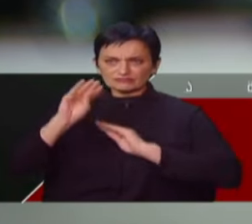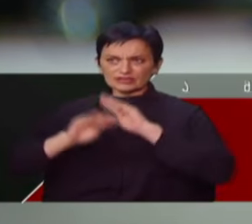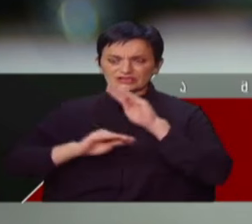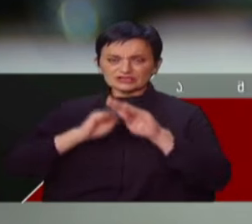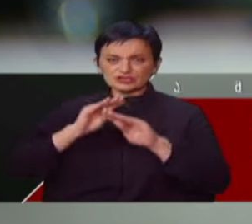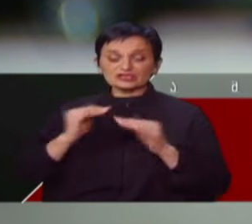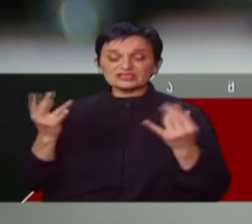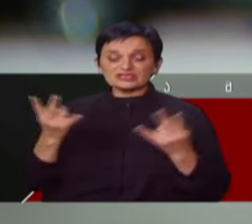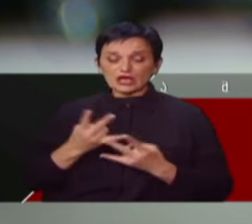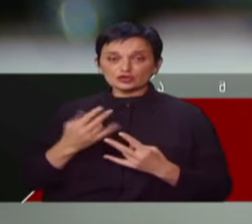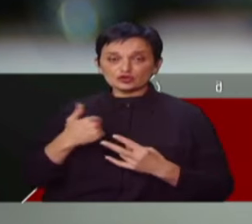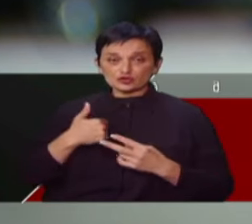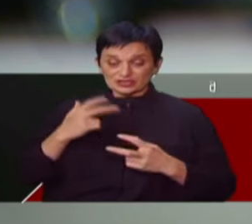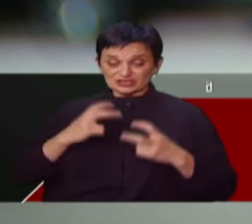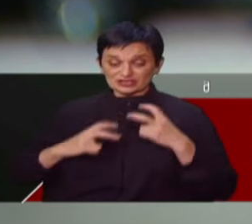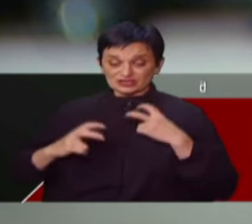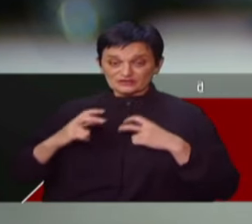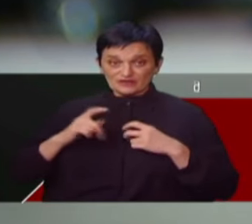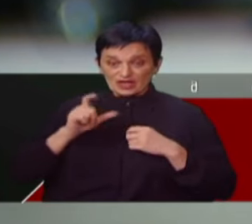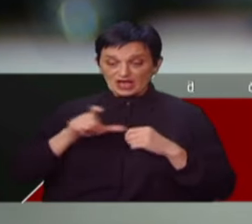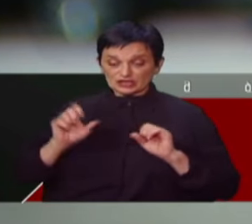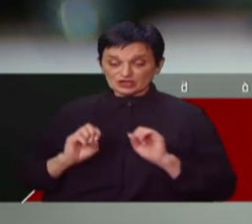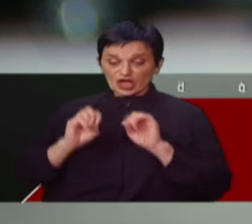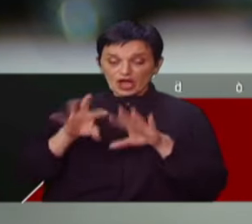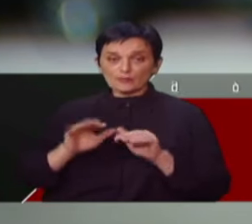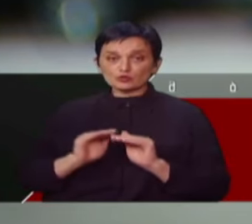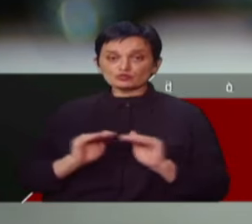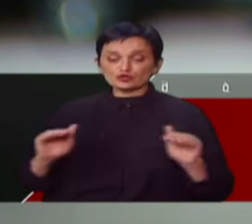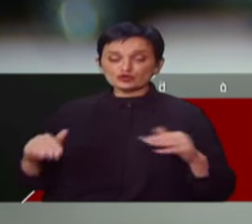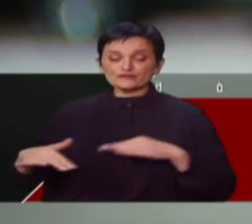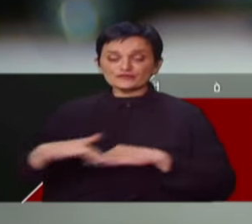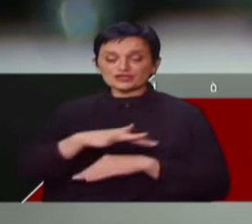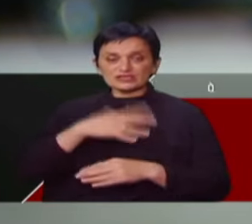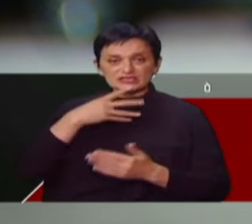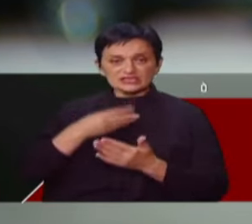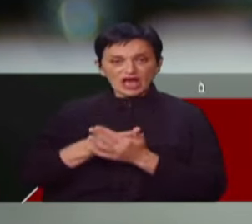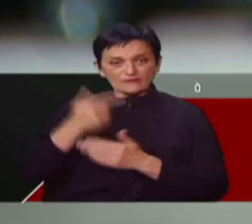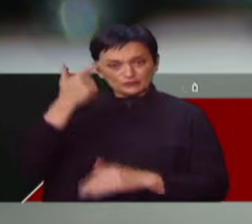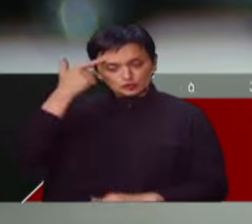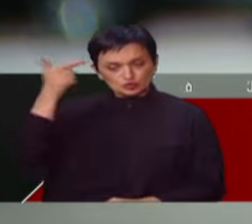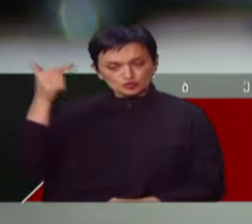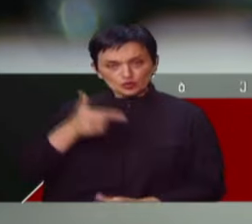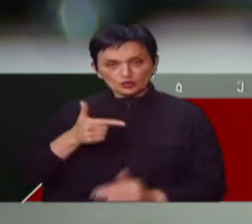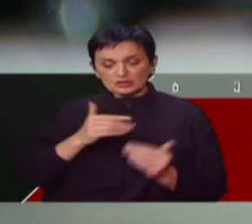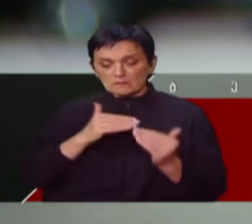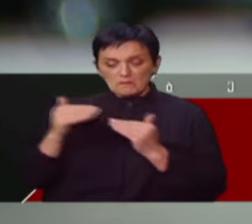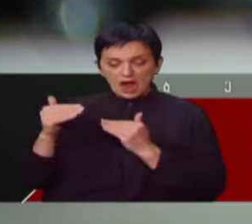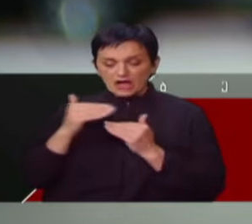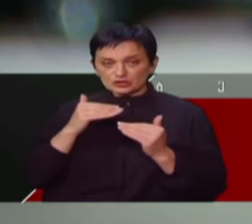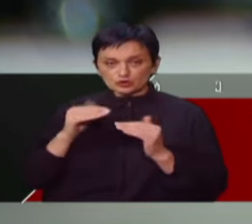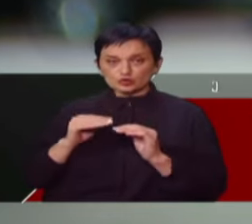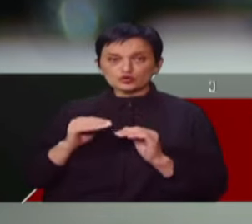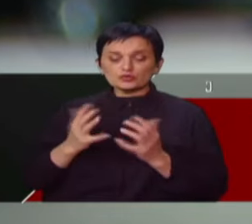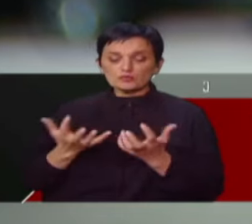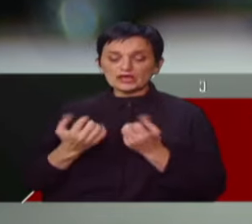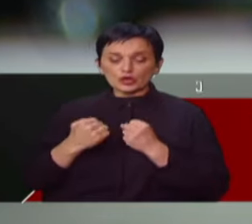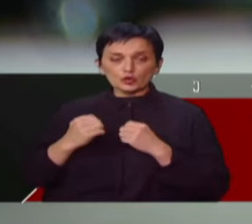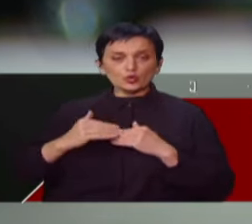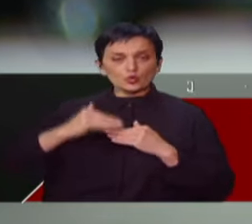რომ ჩვენმა აბიტურიენტებმა 7 გარემოში გამოავლინონ თავიანთი ცოდნის მაქსიმუმი და მიიღონ